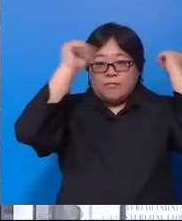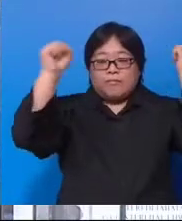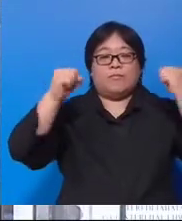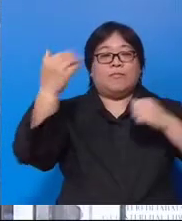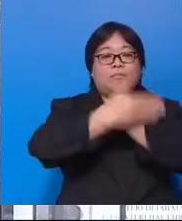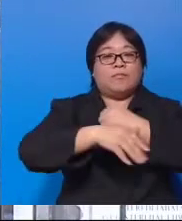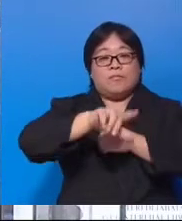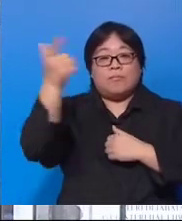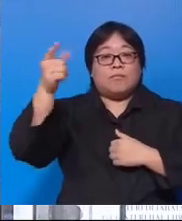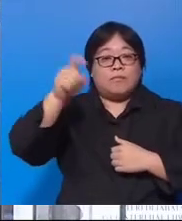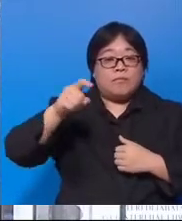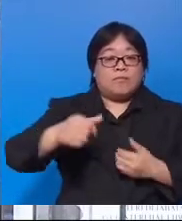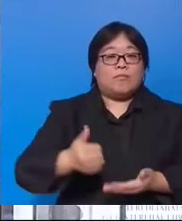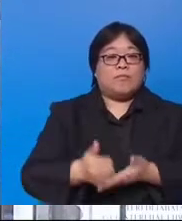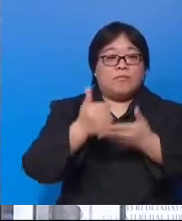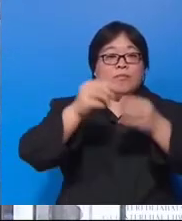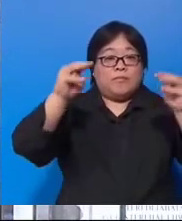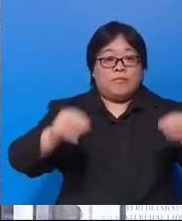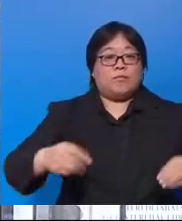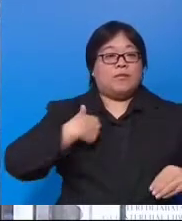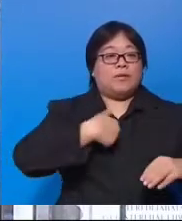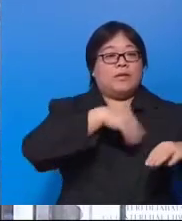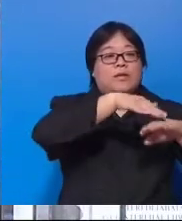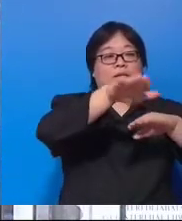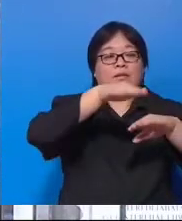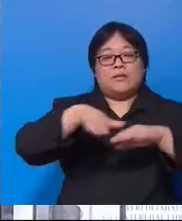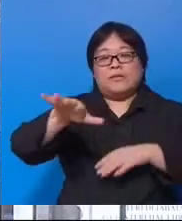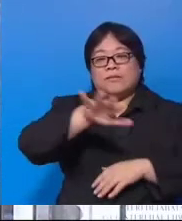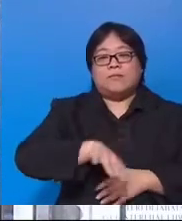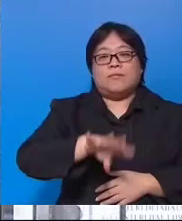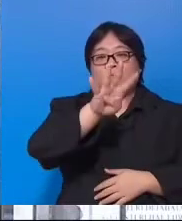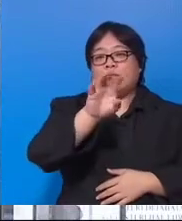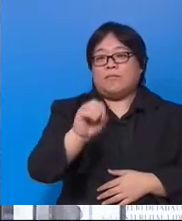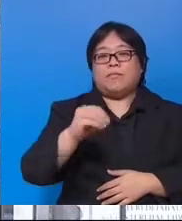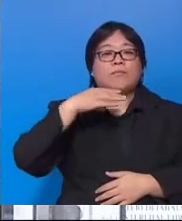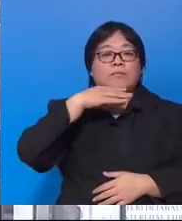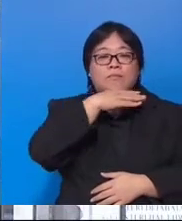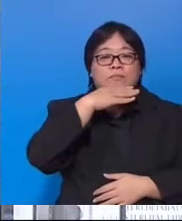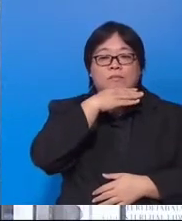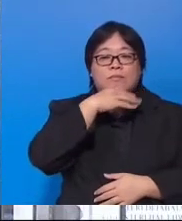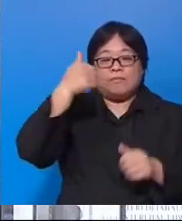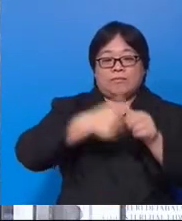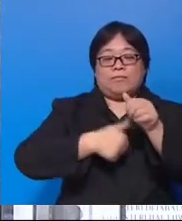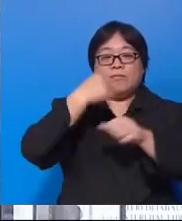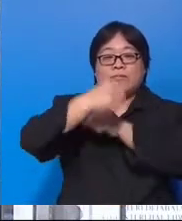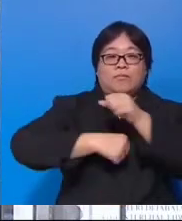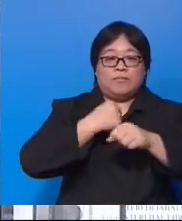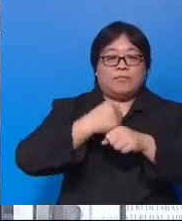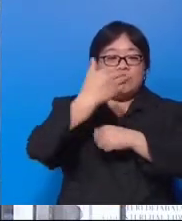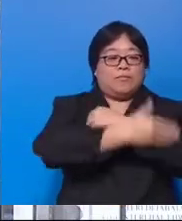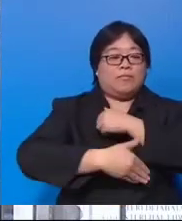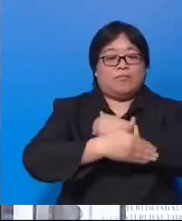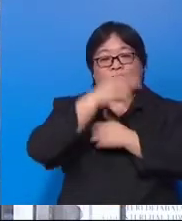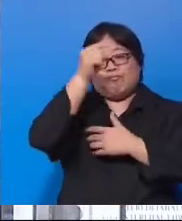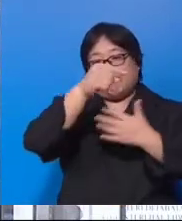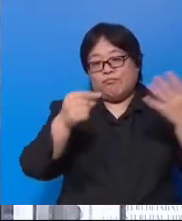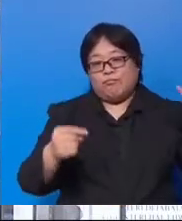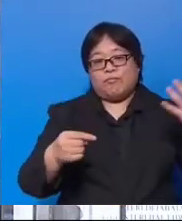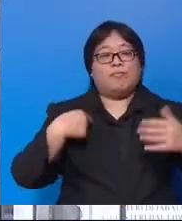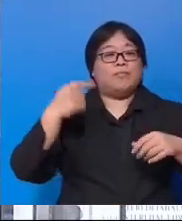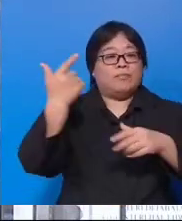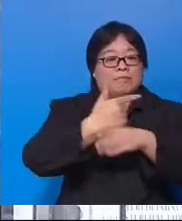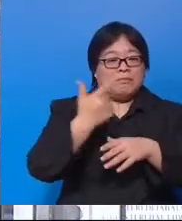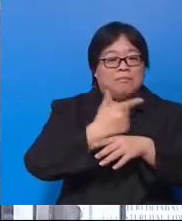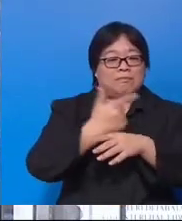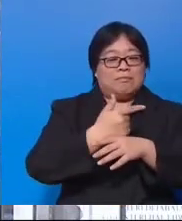memerlukan bantuan kemanusiaan, dan kita hantar hampir 40 belia untuk setiap tahun ke negara-negara ini dan mereka dilatih hampir